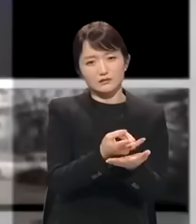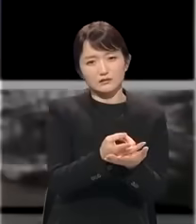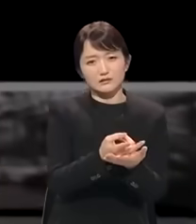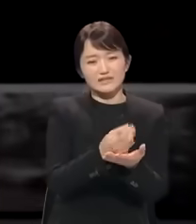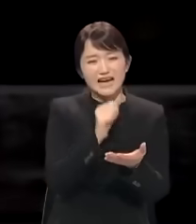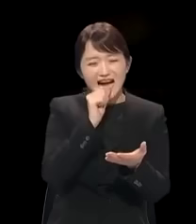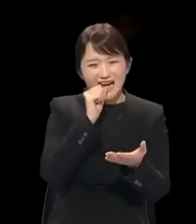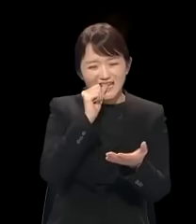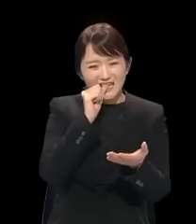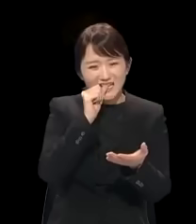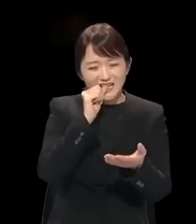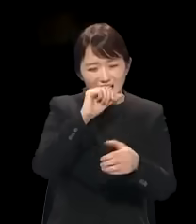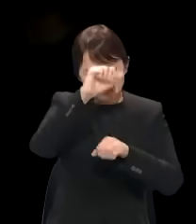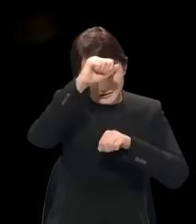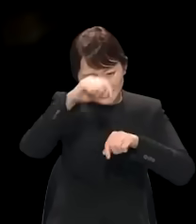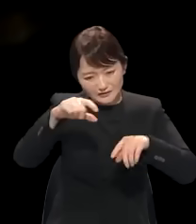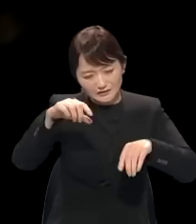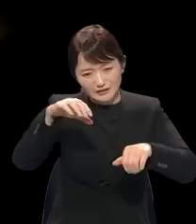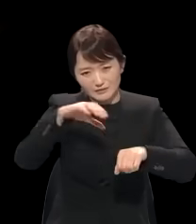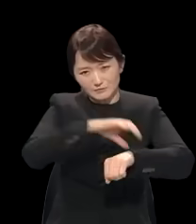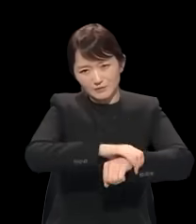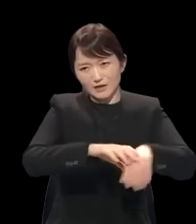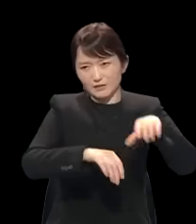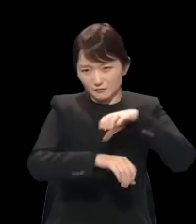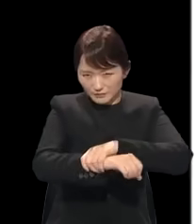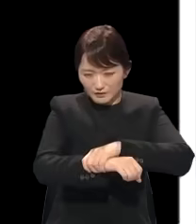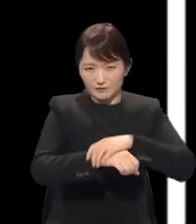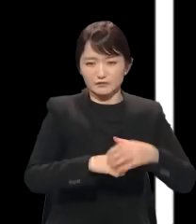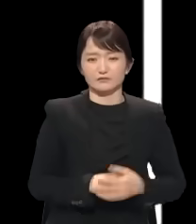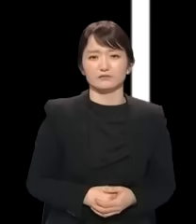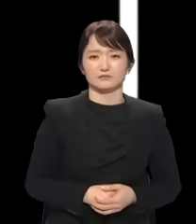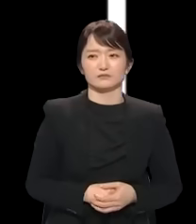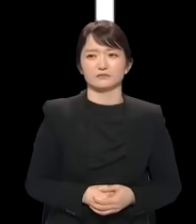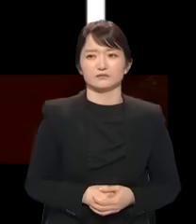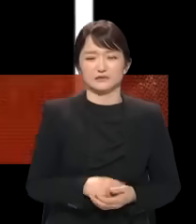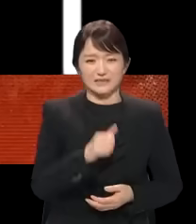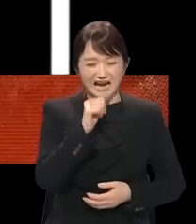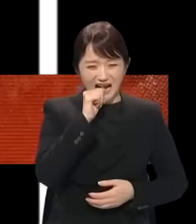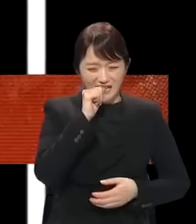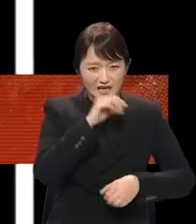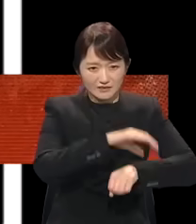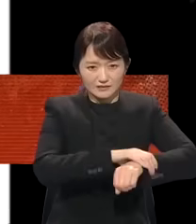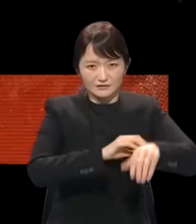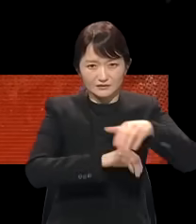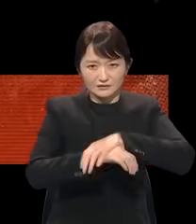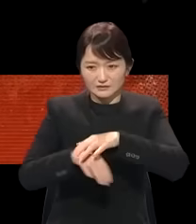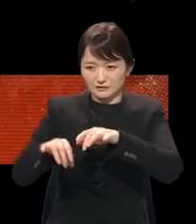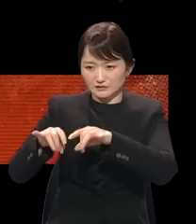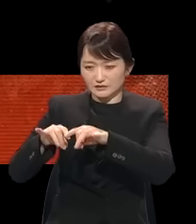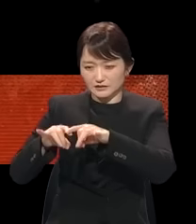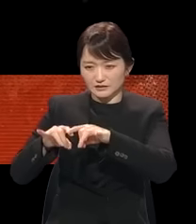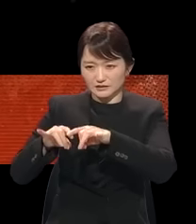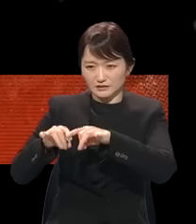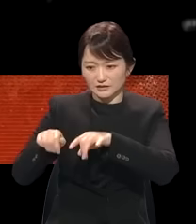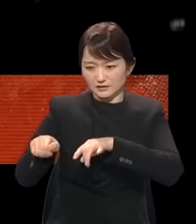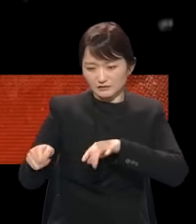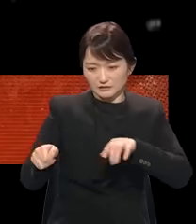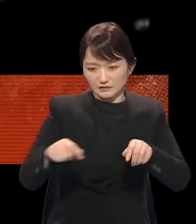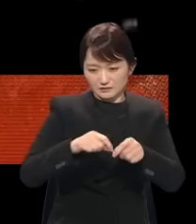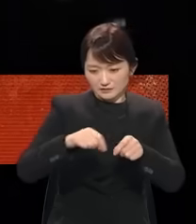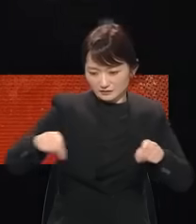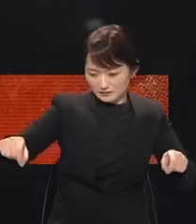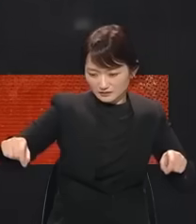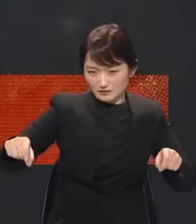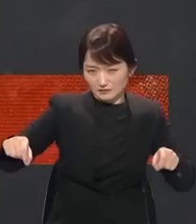감아서 자물쇠를 채우고 또이 쇠사슬을 전자 레인지 선하고 연결 그래서 아예 집밖으로 못나게 못나가게 하는